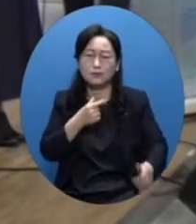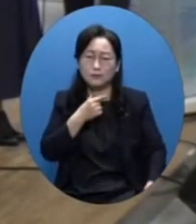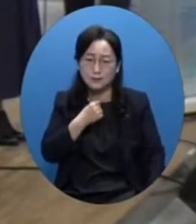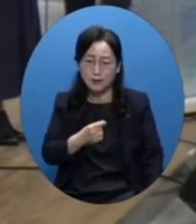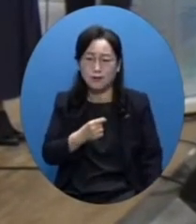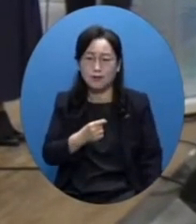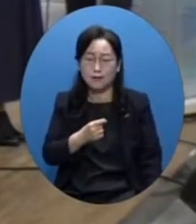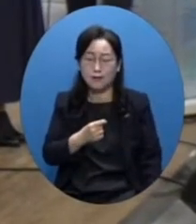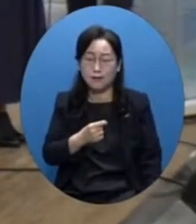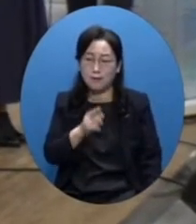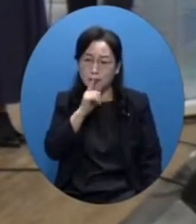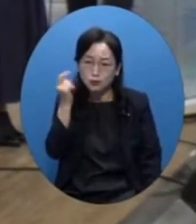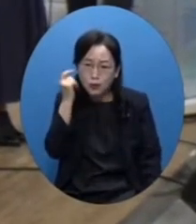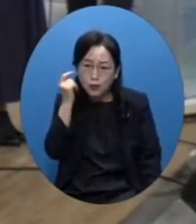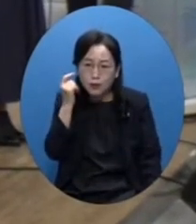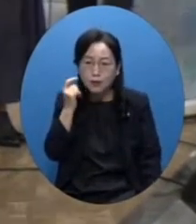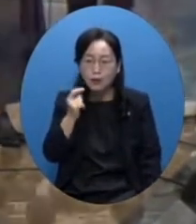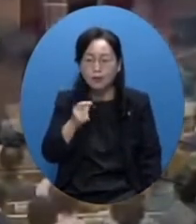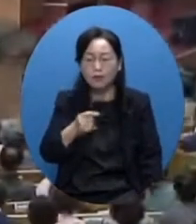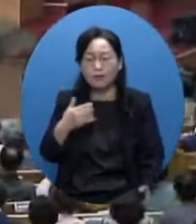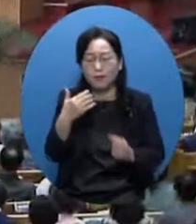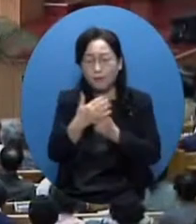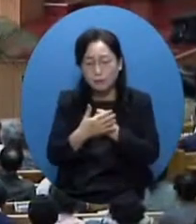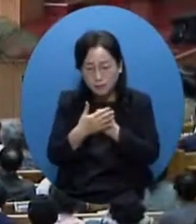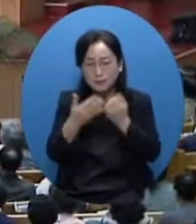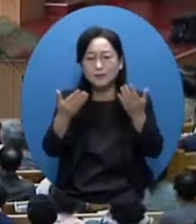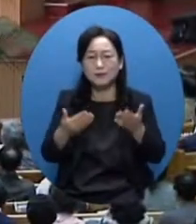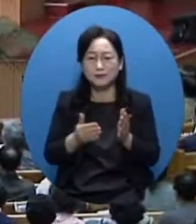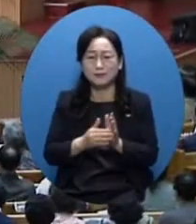제가 큰 원을 받았습니다 사실